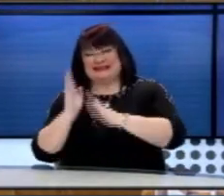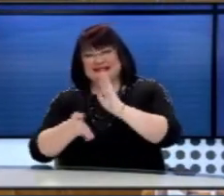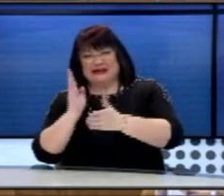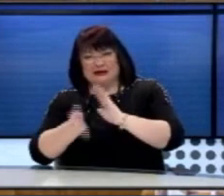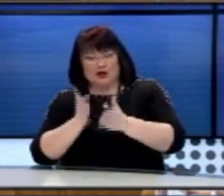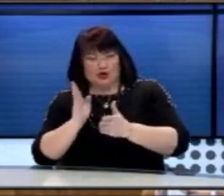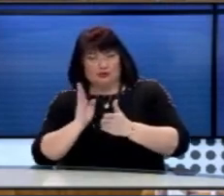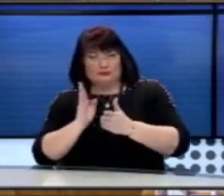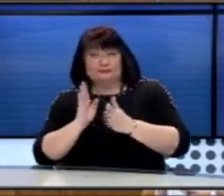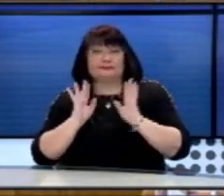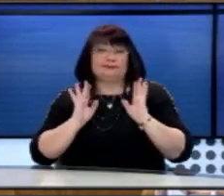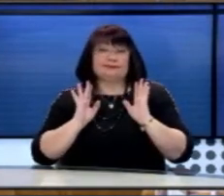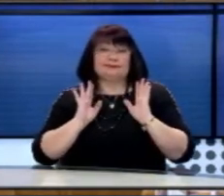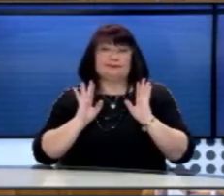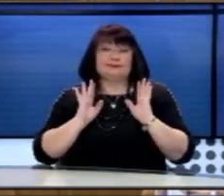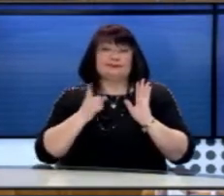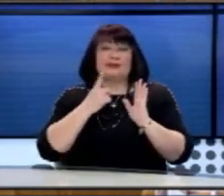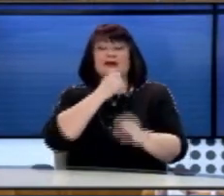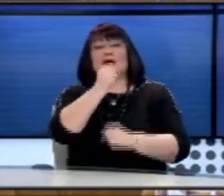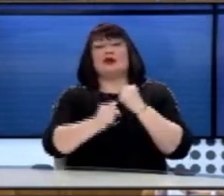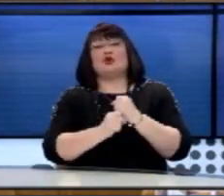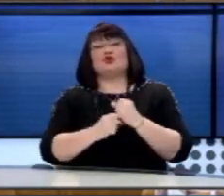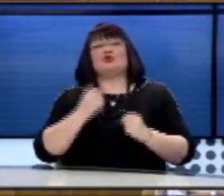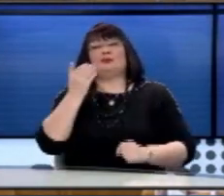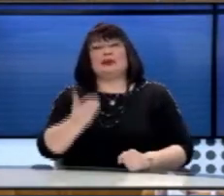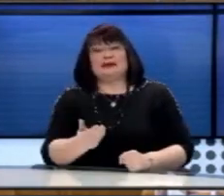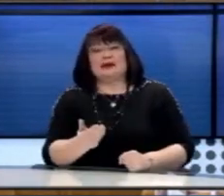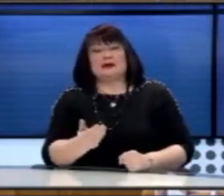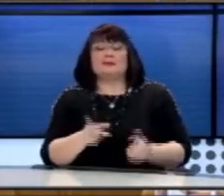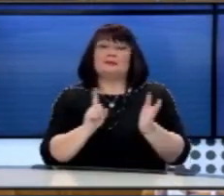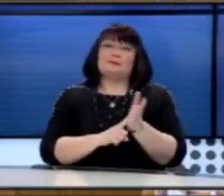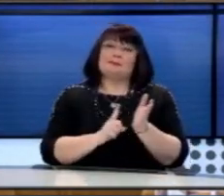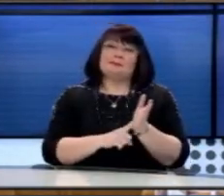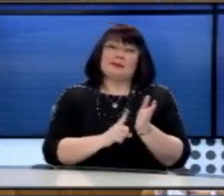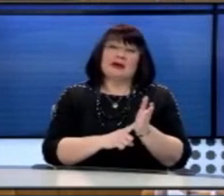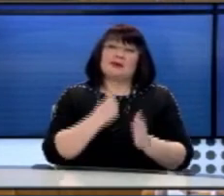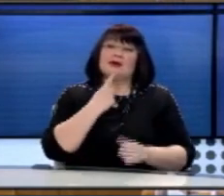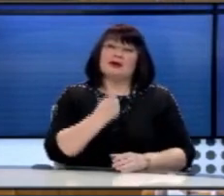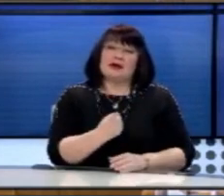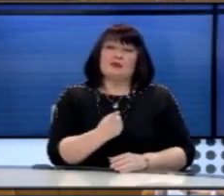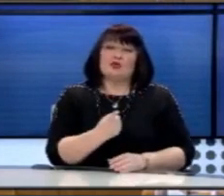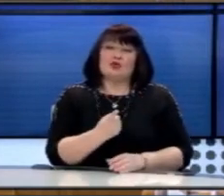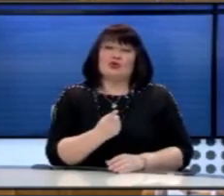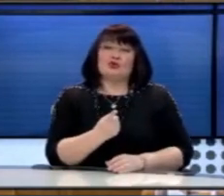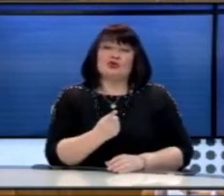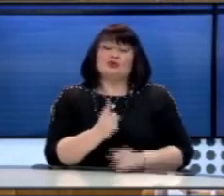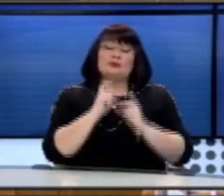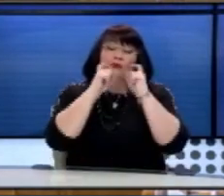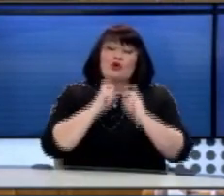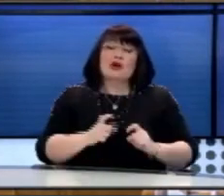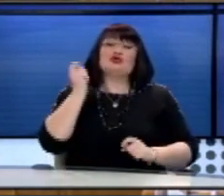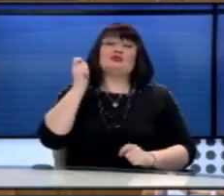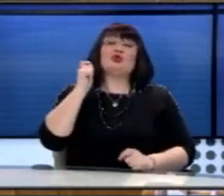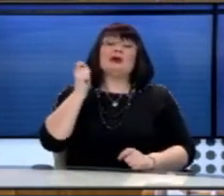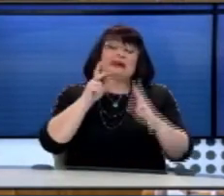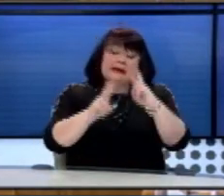υπέστη. Έχασε τη ζωή του ένα χρόνο μετά. Οφείλω όμως να συνηγορήσω υπέρ της άποψης ότι είναι υποχρέωση της πολιτείας